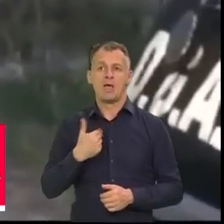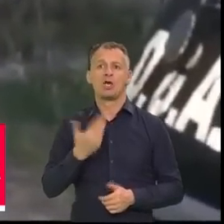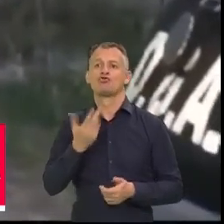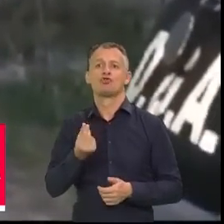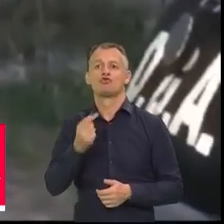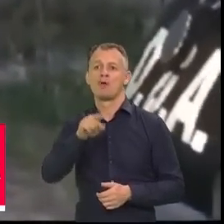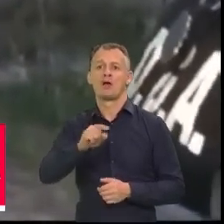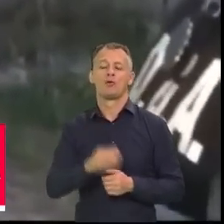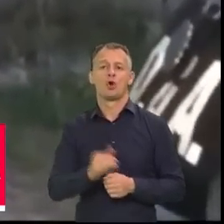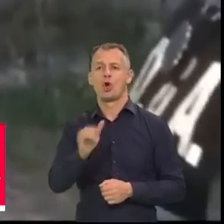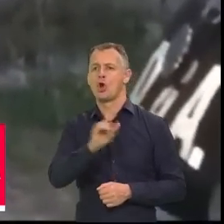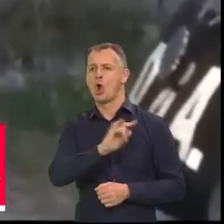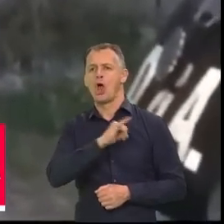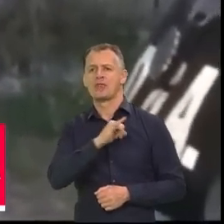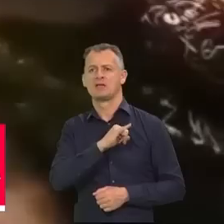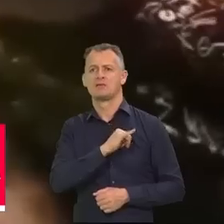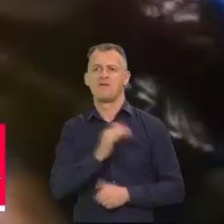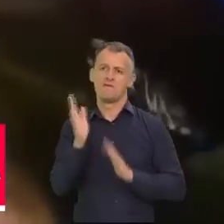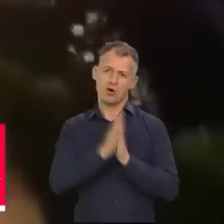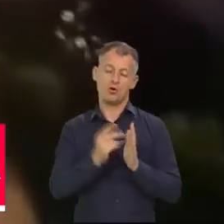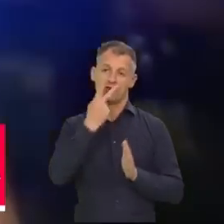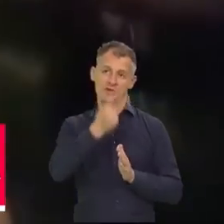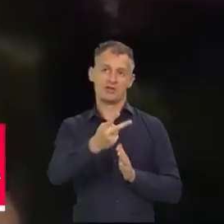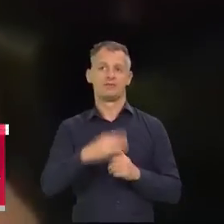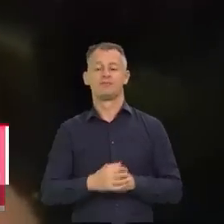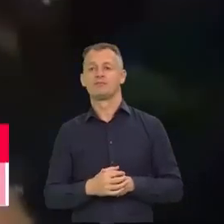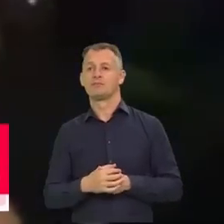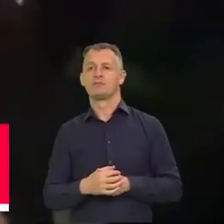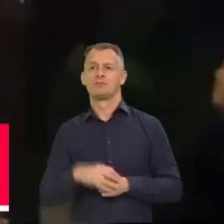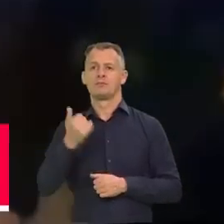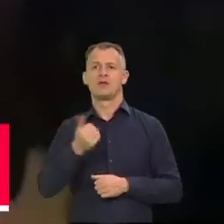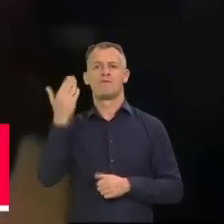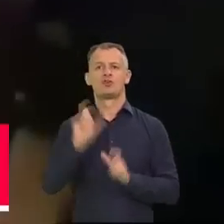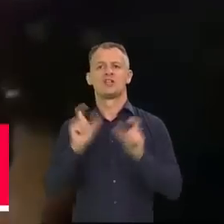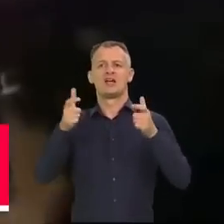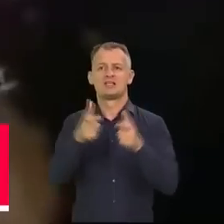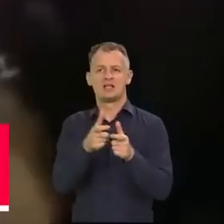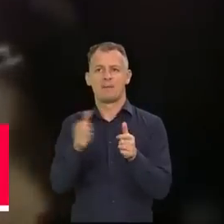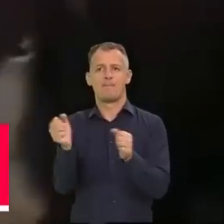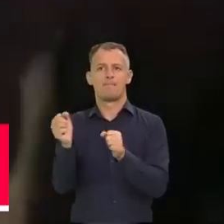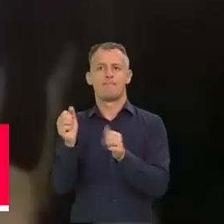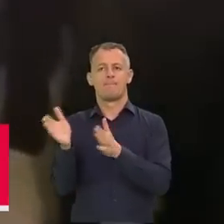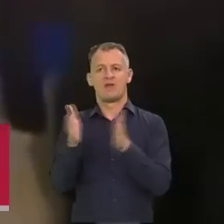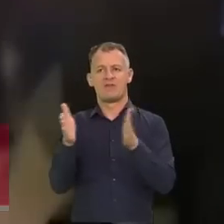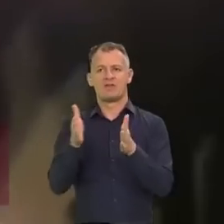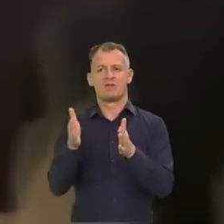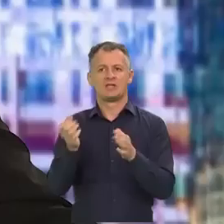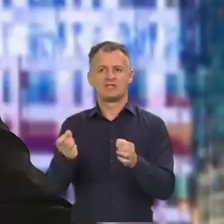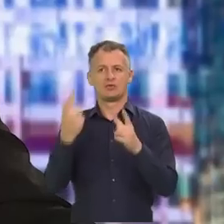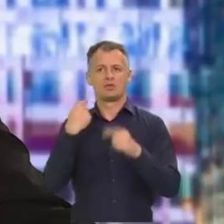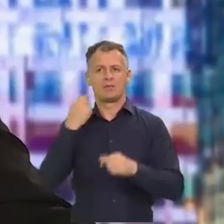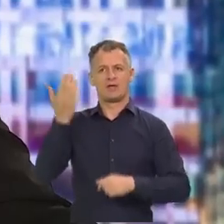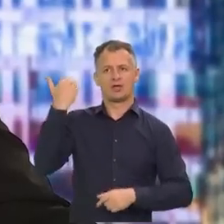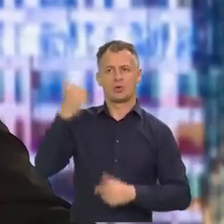Ce sumă se află în acea geantă? Nu contează, vă rog. Dumitru Buzatu a fost arestat preventiv la sfârșitul săptămânii trecute.